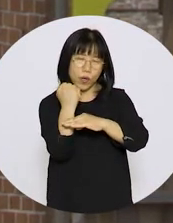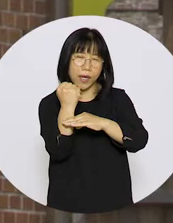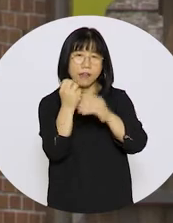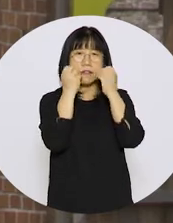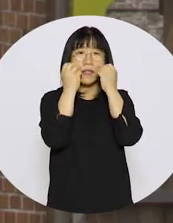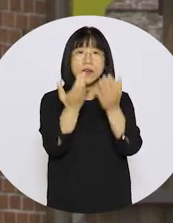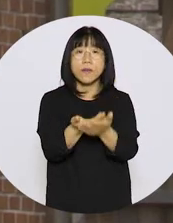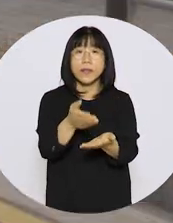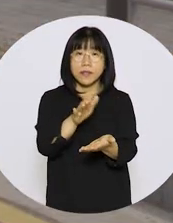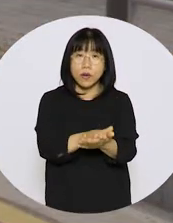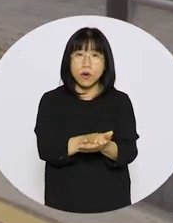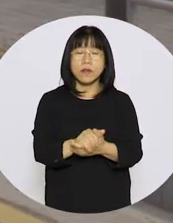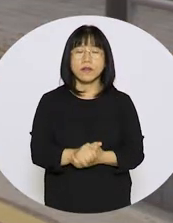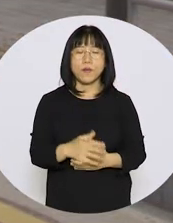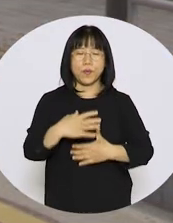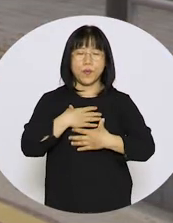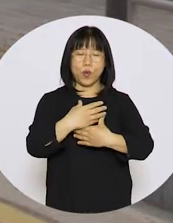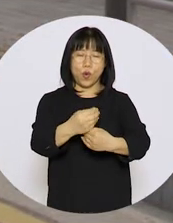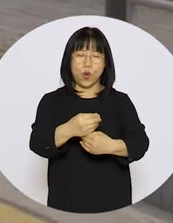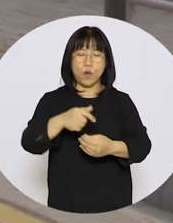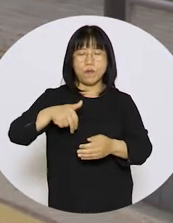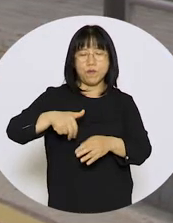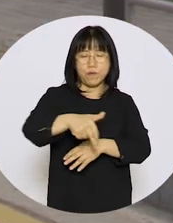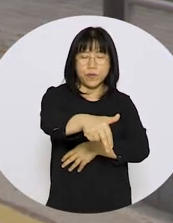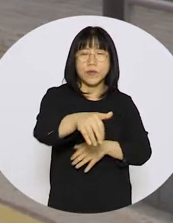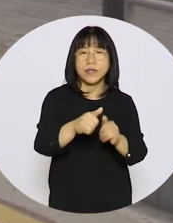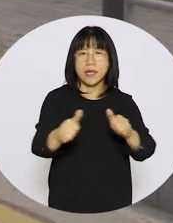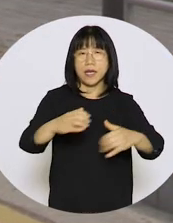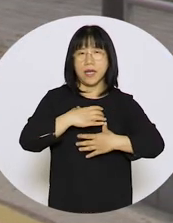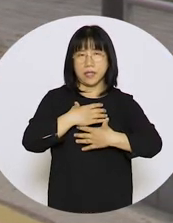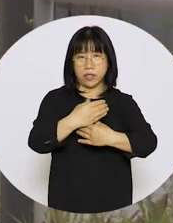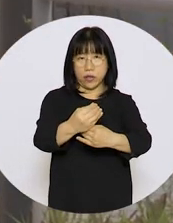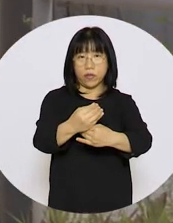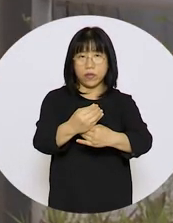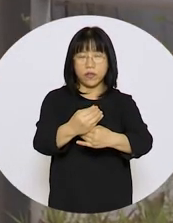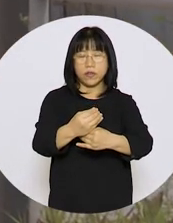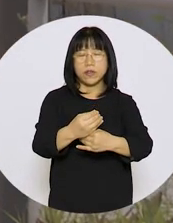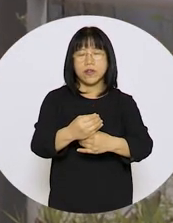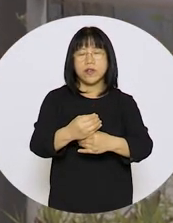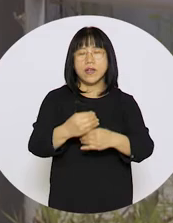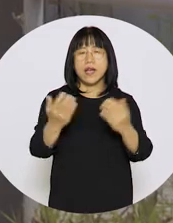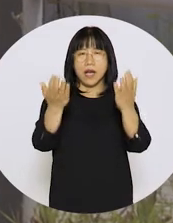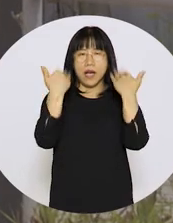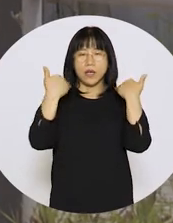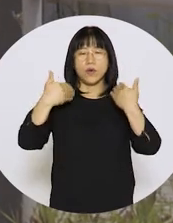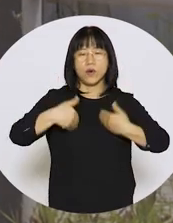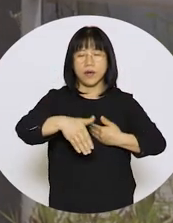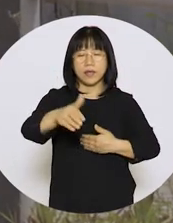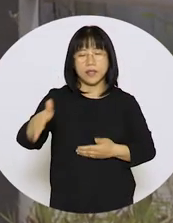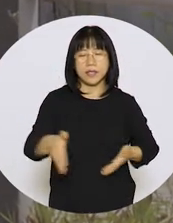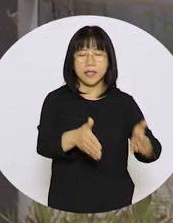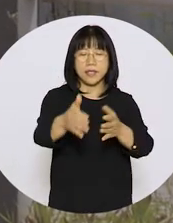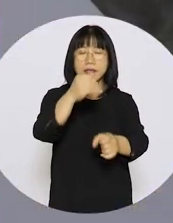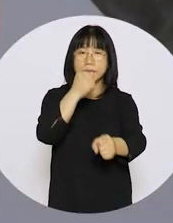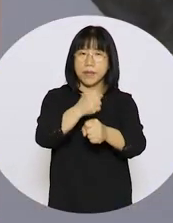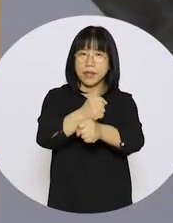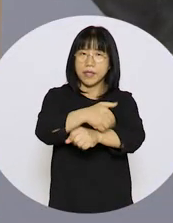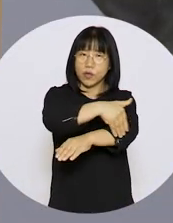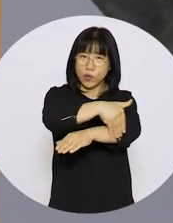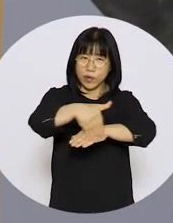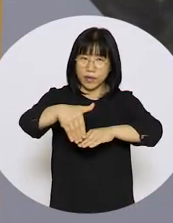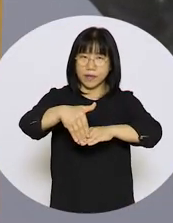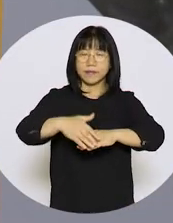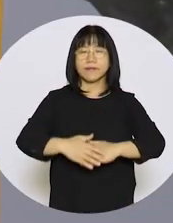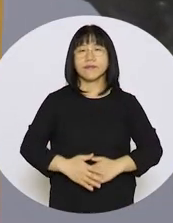개선하고 보행자 교통사고 취약 지점에 대한 안전대책을 강구해 안전한 통학 여건 조성을 위한 사업들을